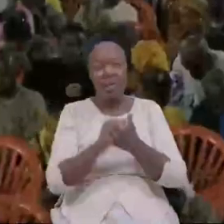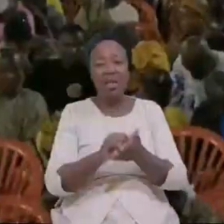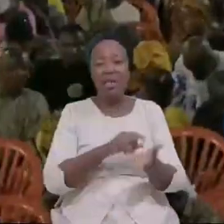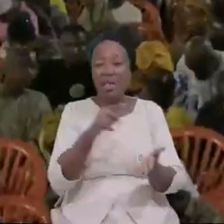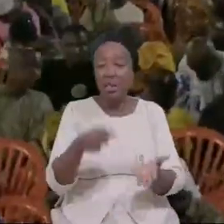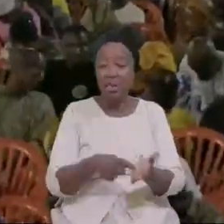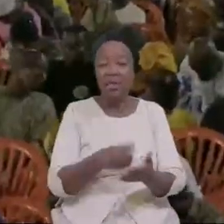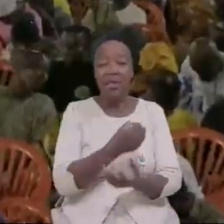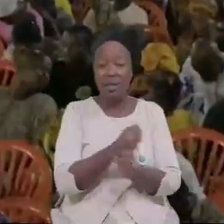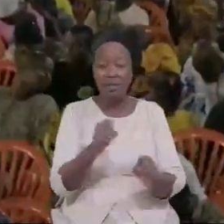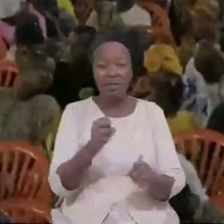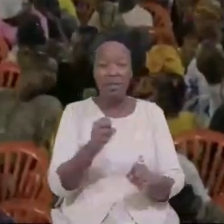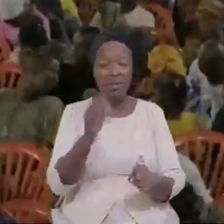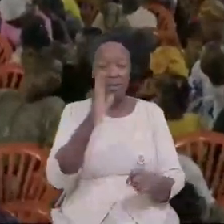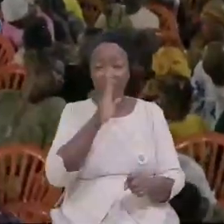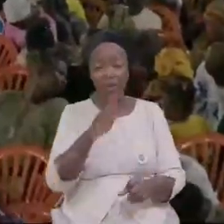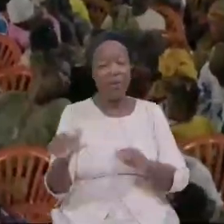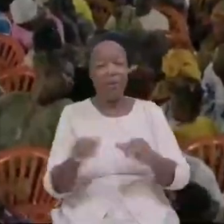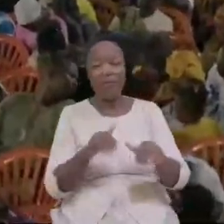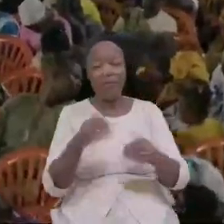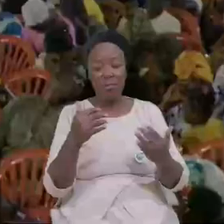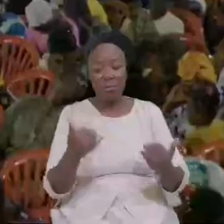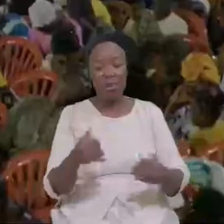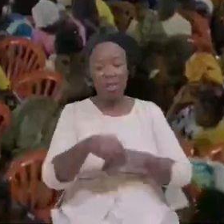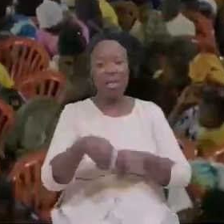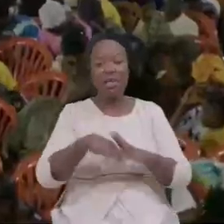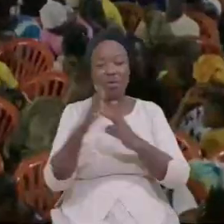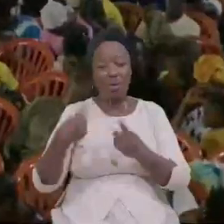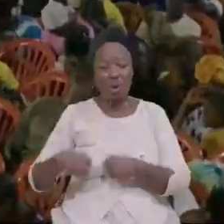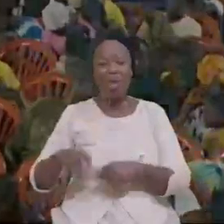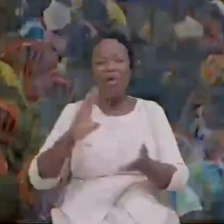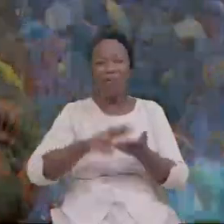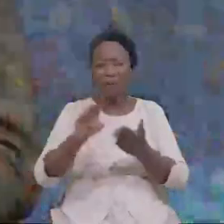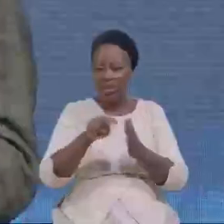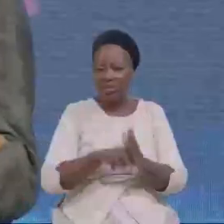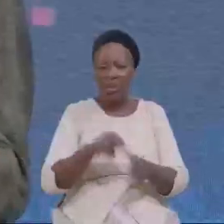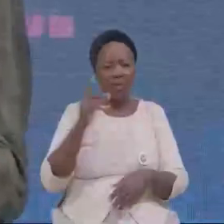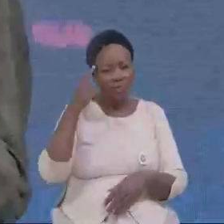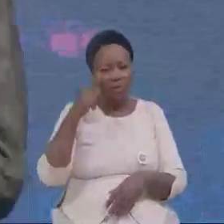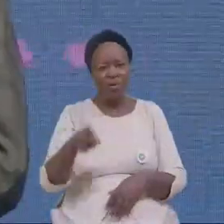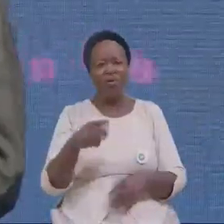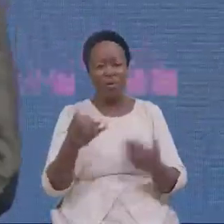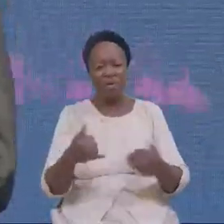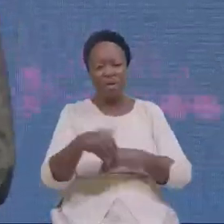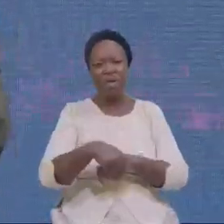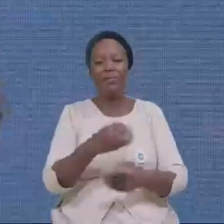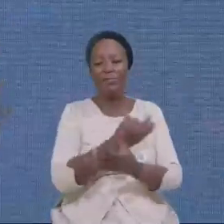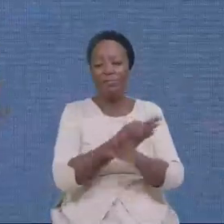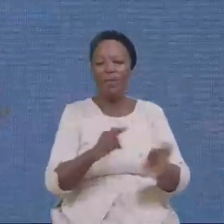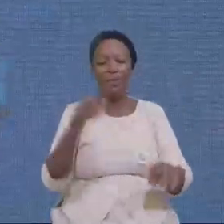que ce salut sera accompli ce soir dans ton cœur. Le pardon pour toi ce soir, la libération pour toi ce